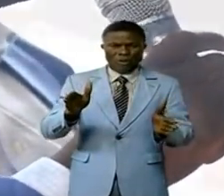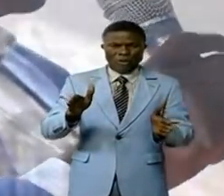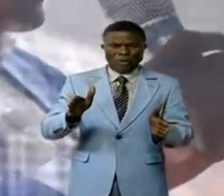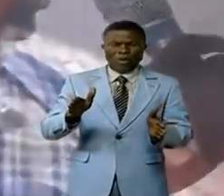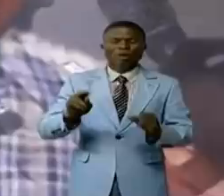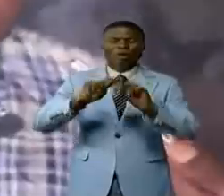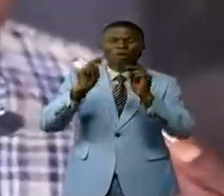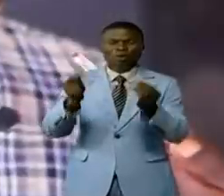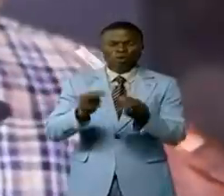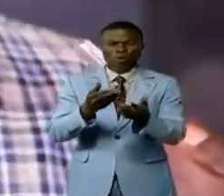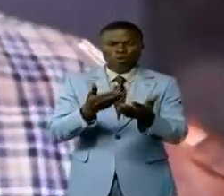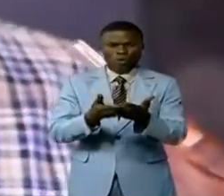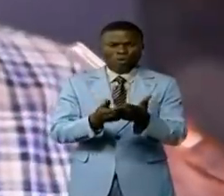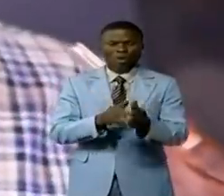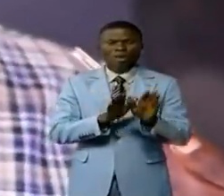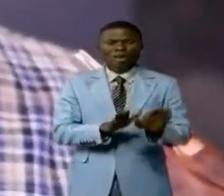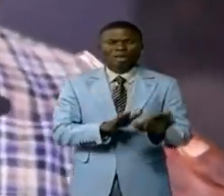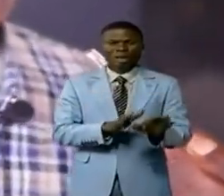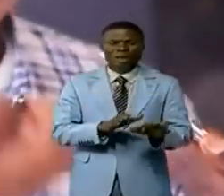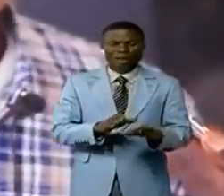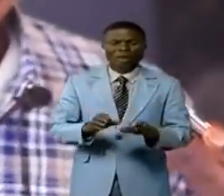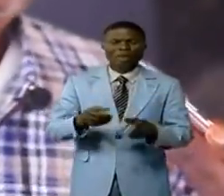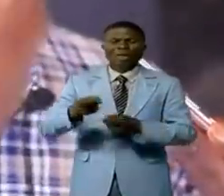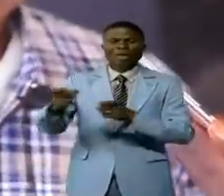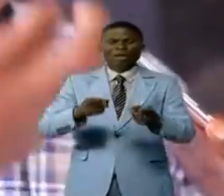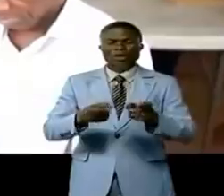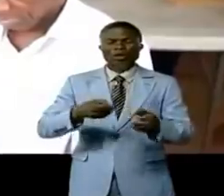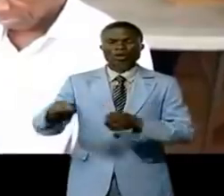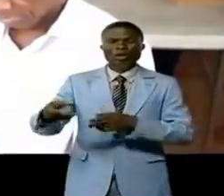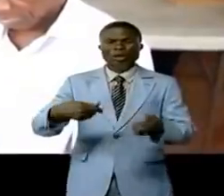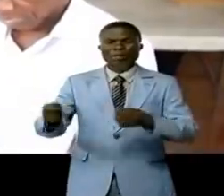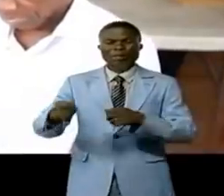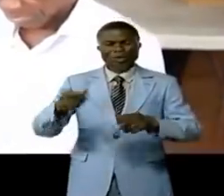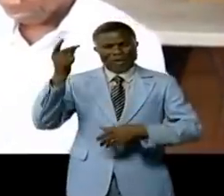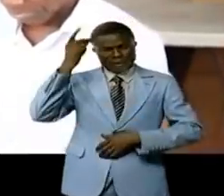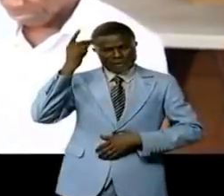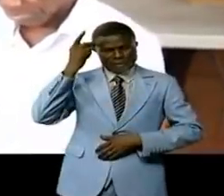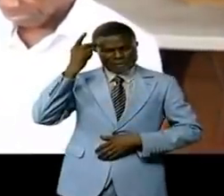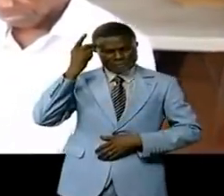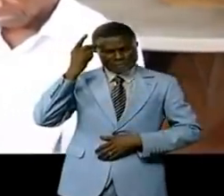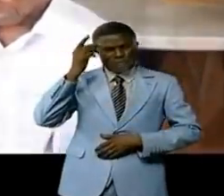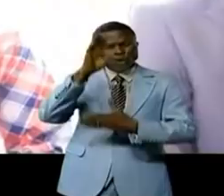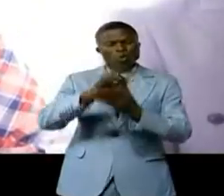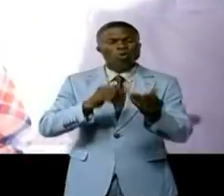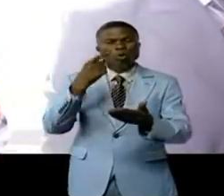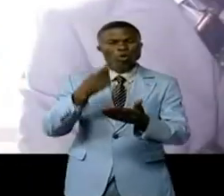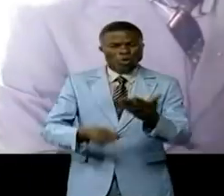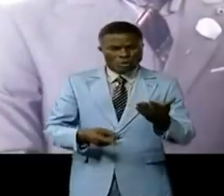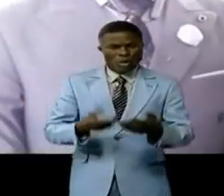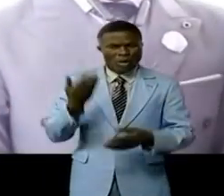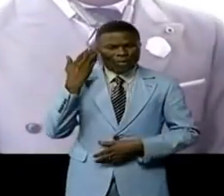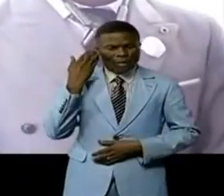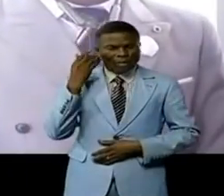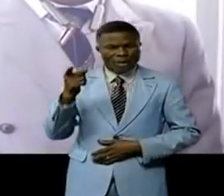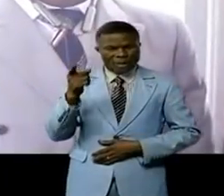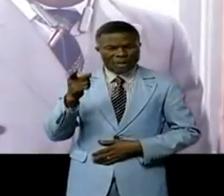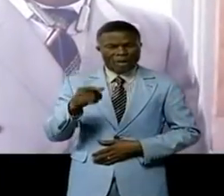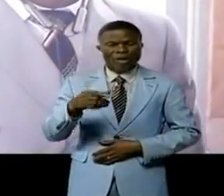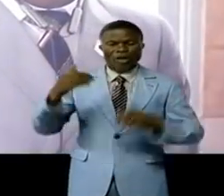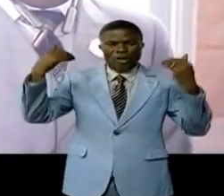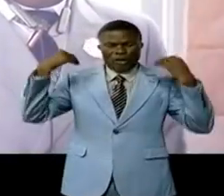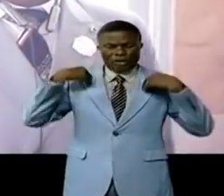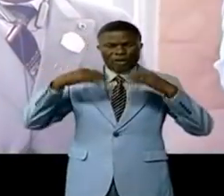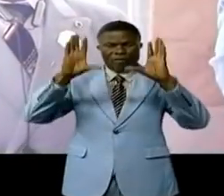Régemec, entendait régie de gestion des marchés de Kinshasa. À en croire Ozé Ngolonkiani, PDG du